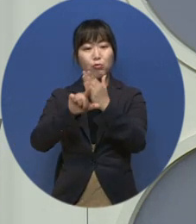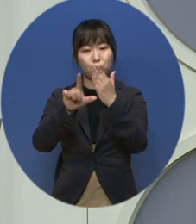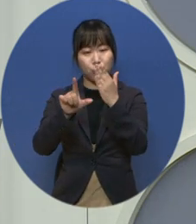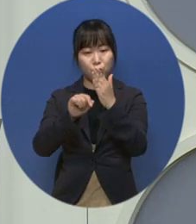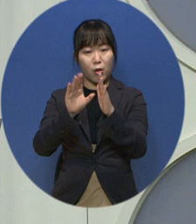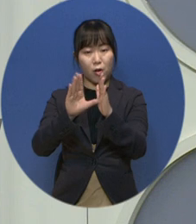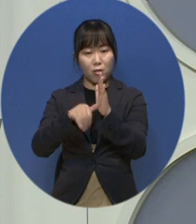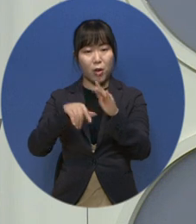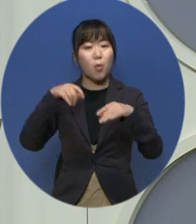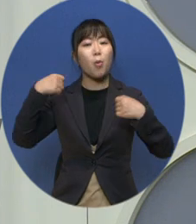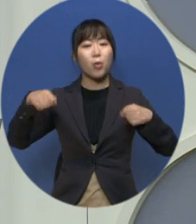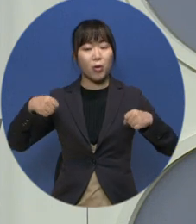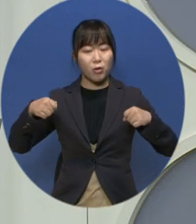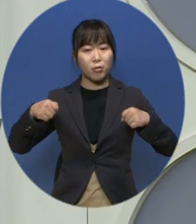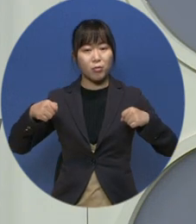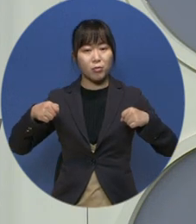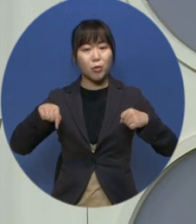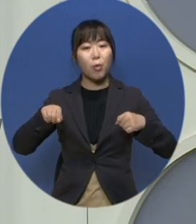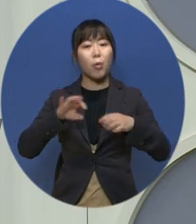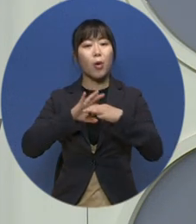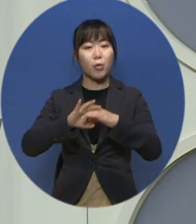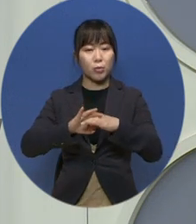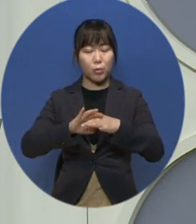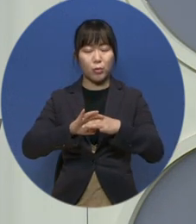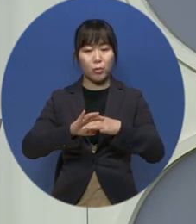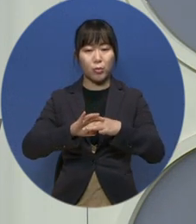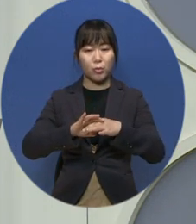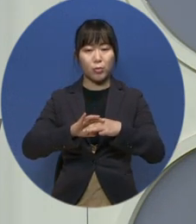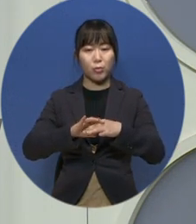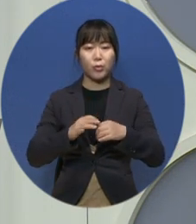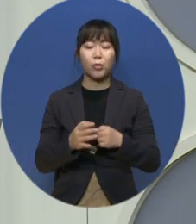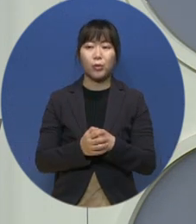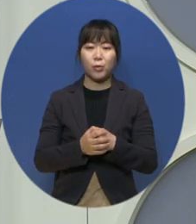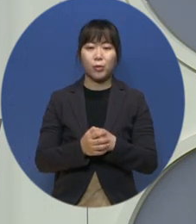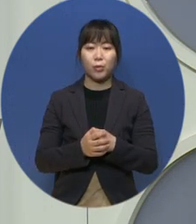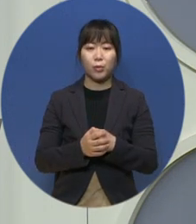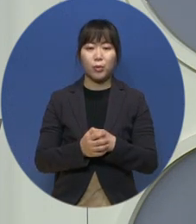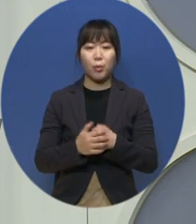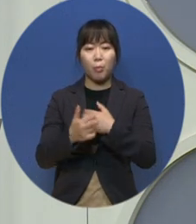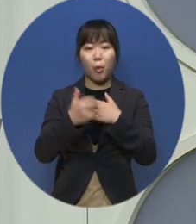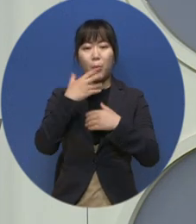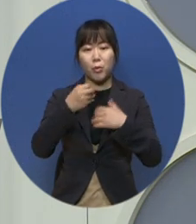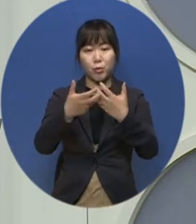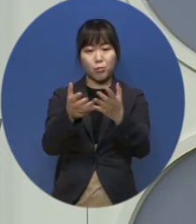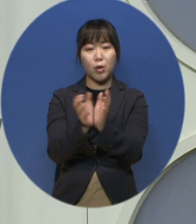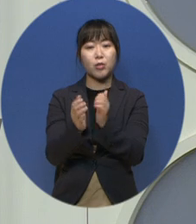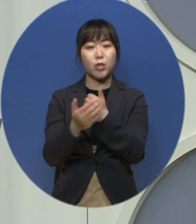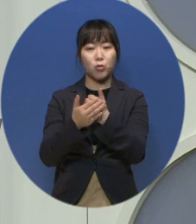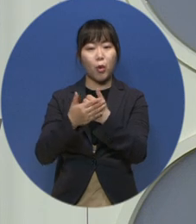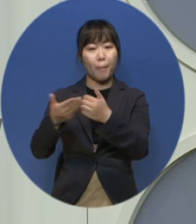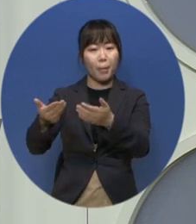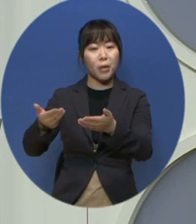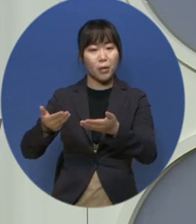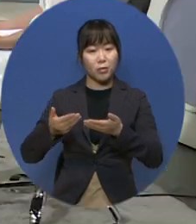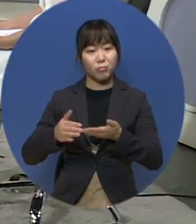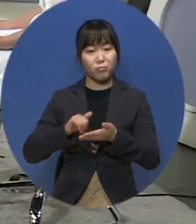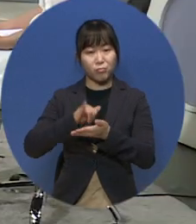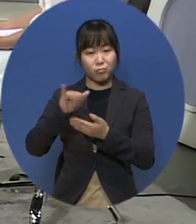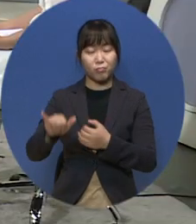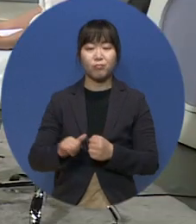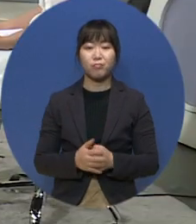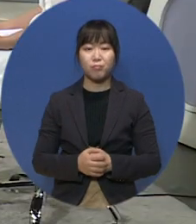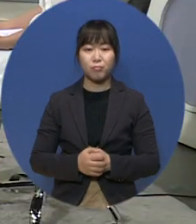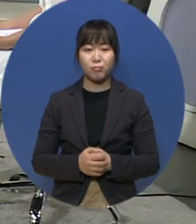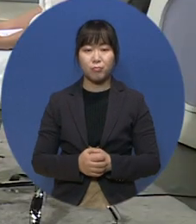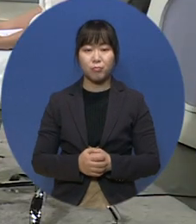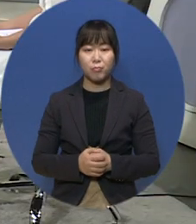저희가 공연을 가게 됐습니다. 이거 역시 그 복지부나 이런 데서 지원을 받아서 가는 거죠. 아니.